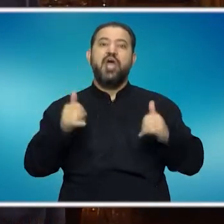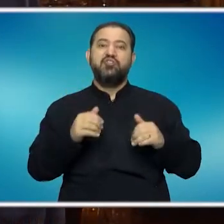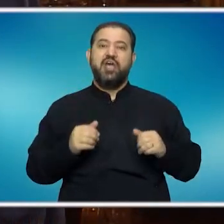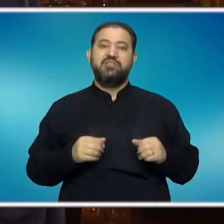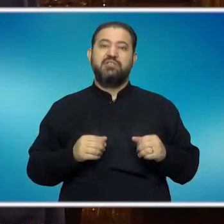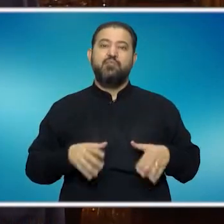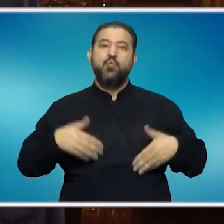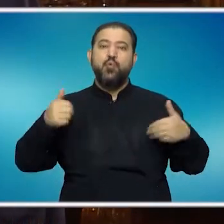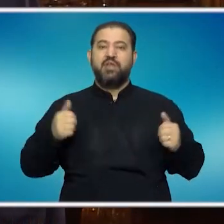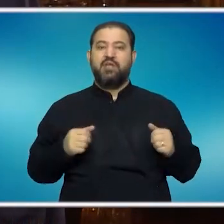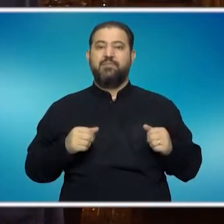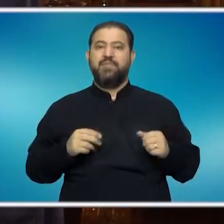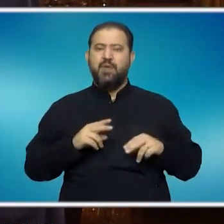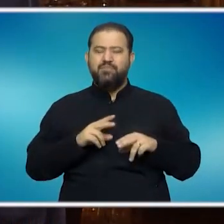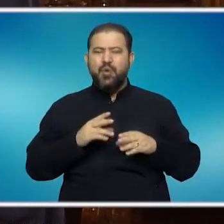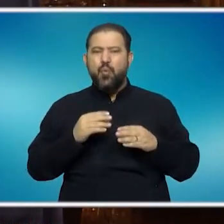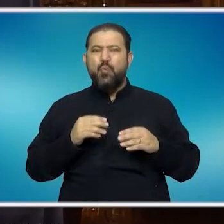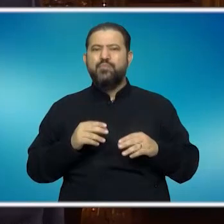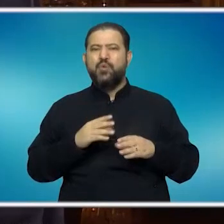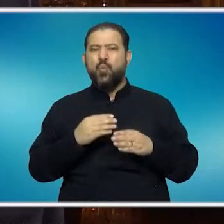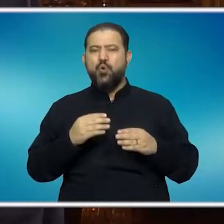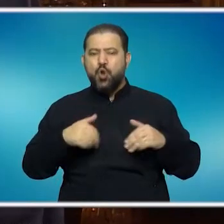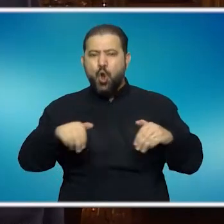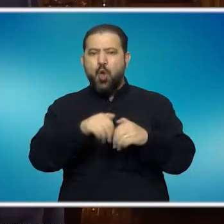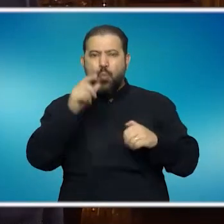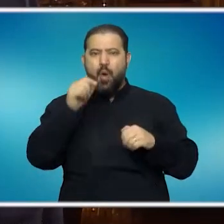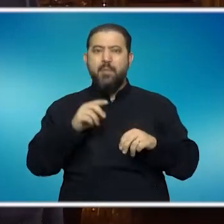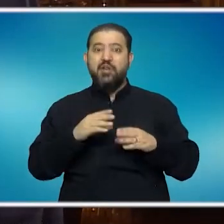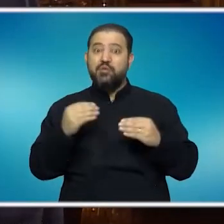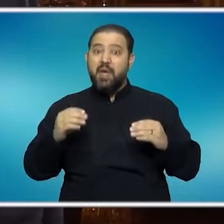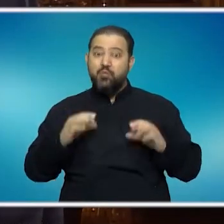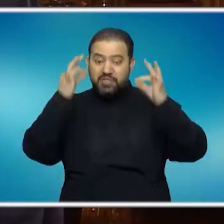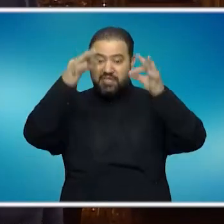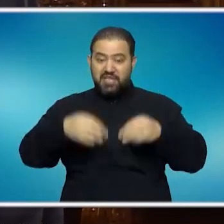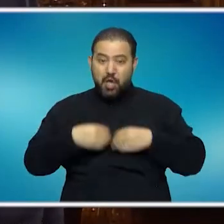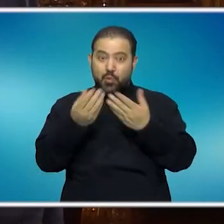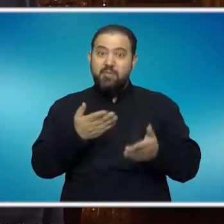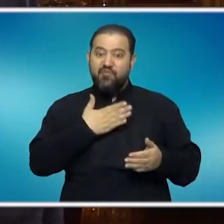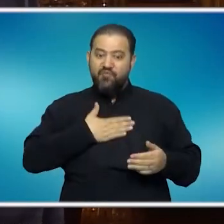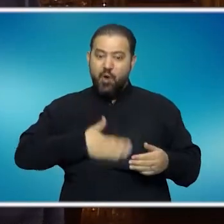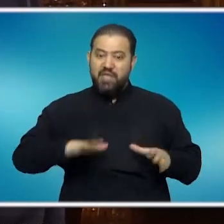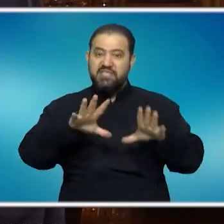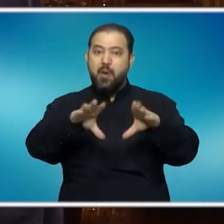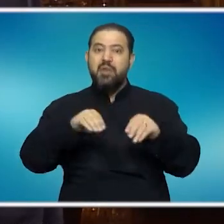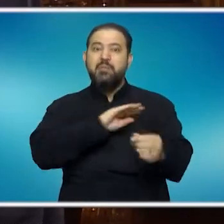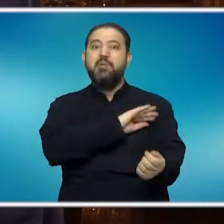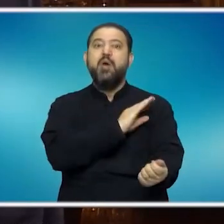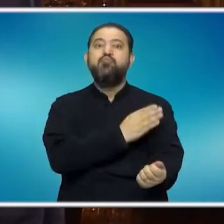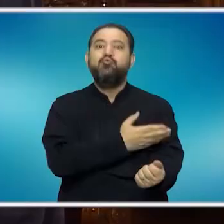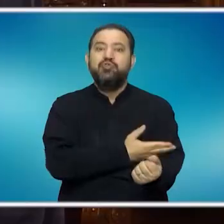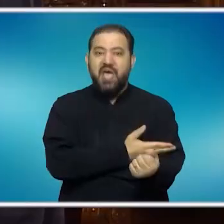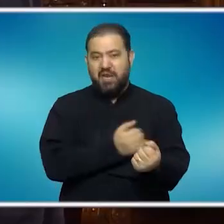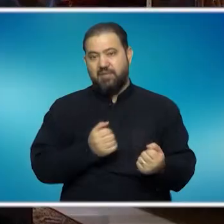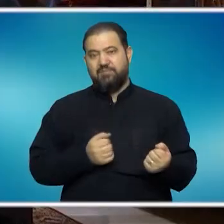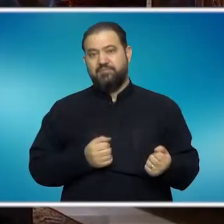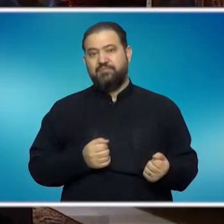de dai voință, primești puterea lui Dumnezeu mai multă și atunci ceea ce ai tu ca potență în tine, toate virtuțile, bunătățile și așa